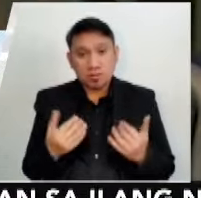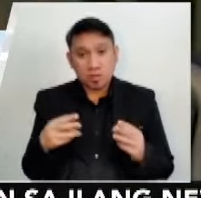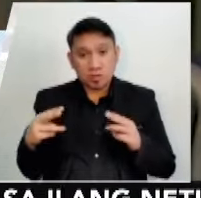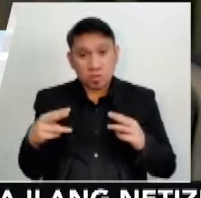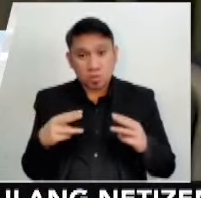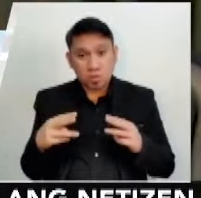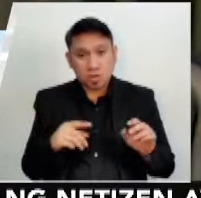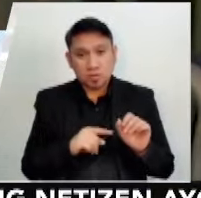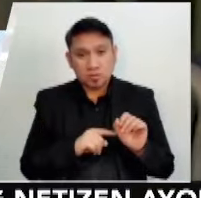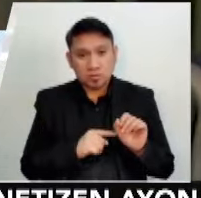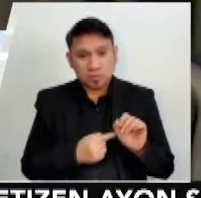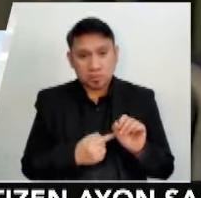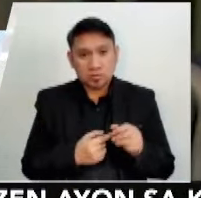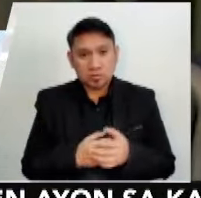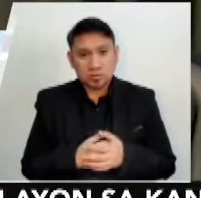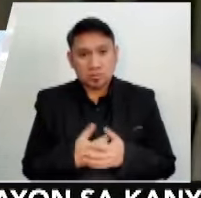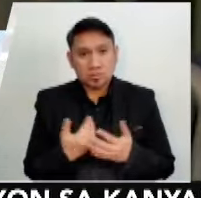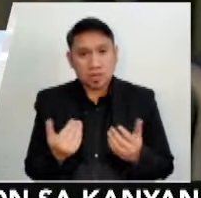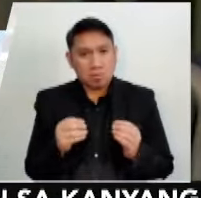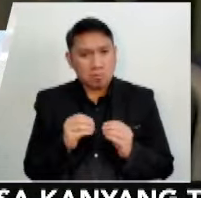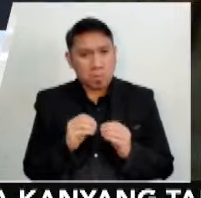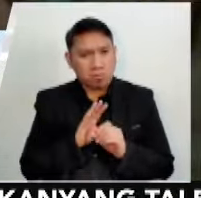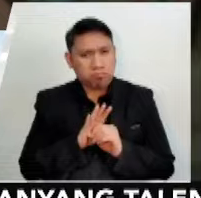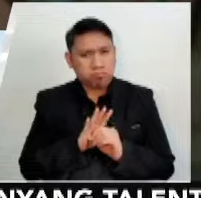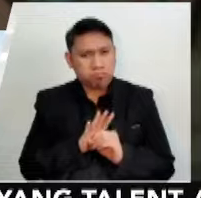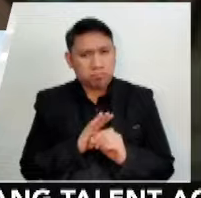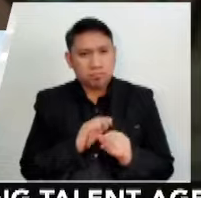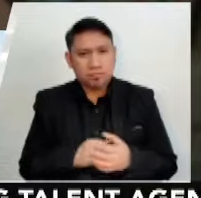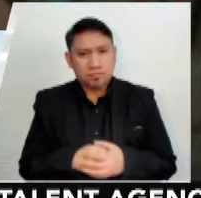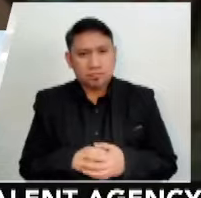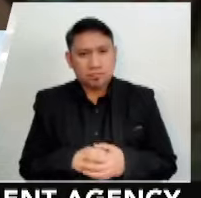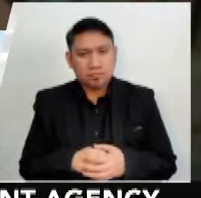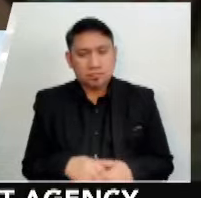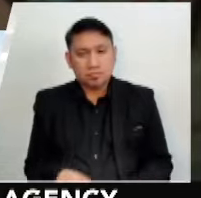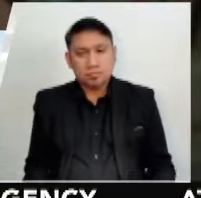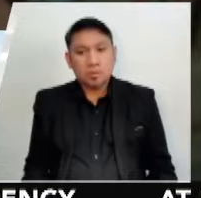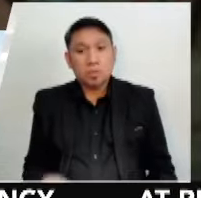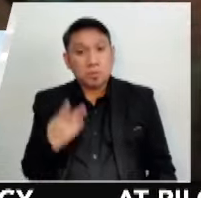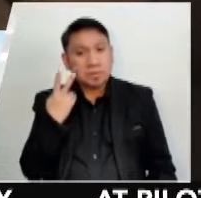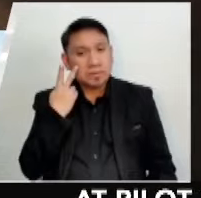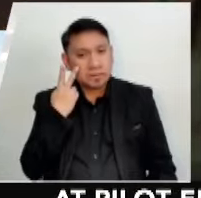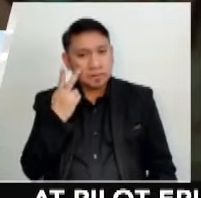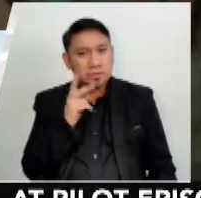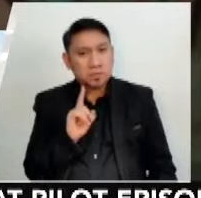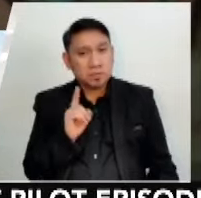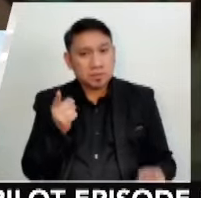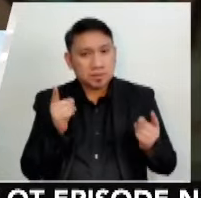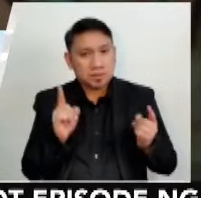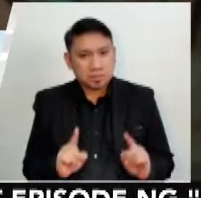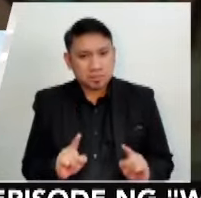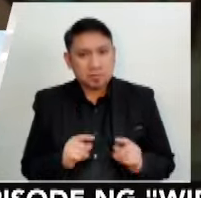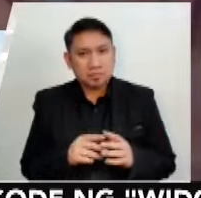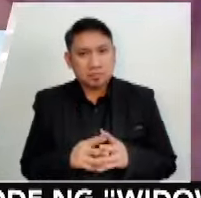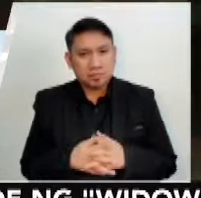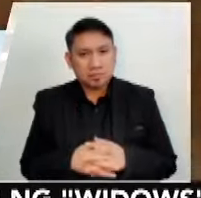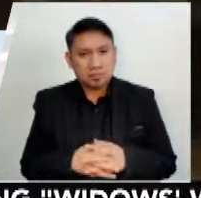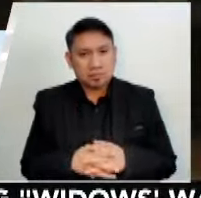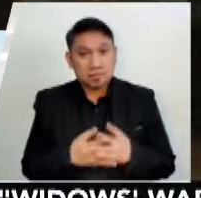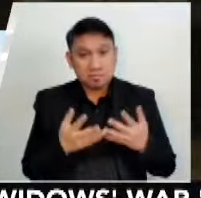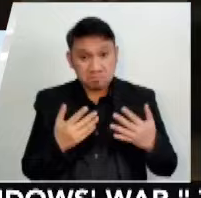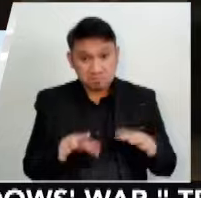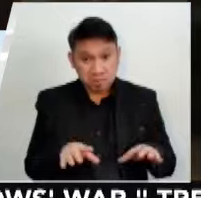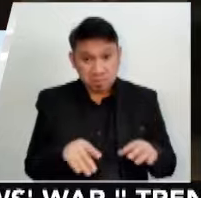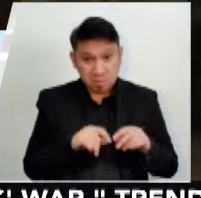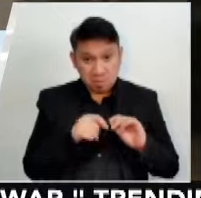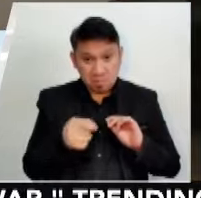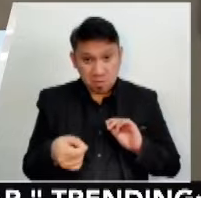naku, nagkaroon ng tension between Sam and George. But we'll see kung, di ba, kung yan na ba talaga yun? Friendship over na ba talaga? Kung akala